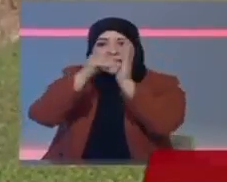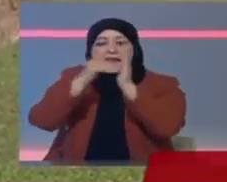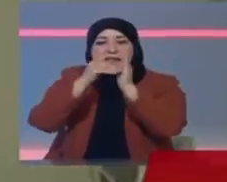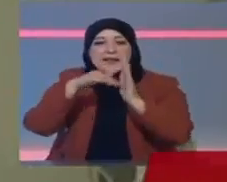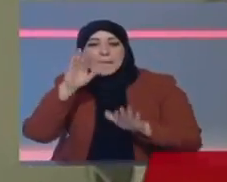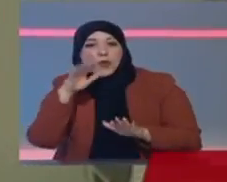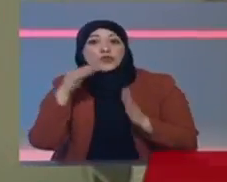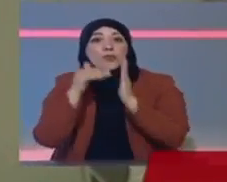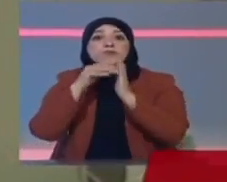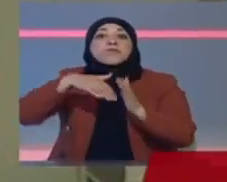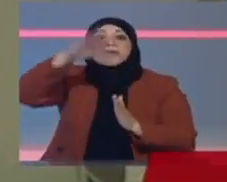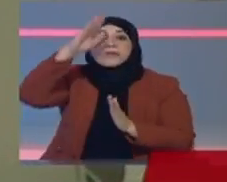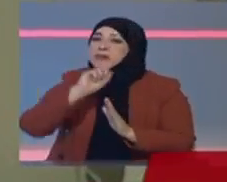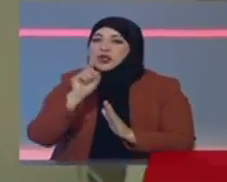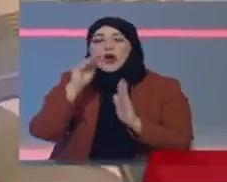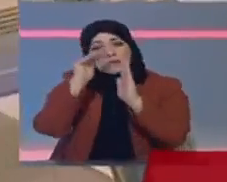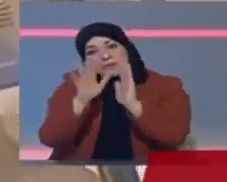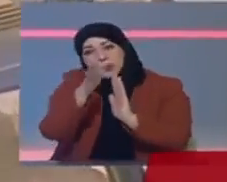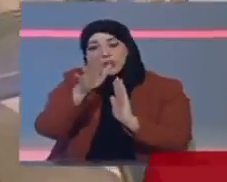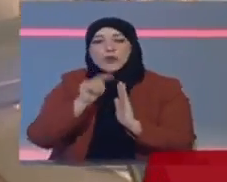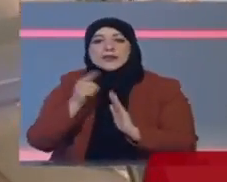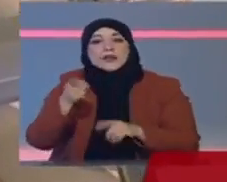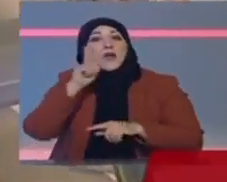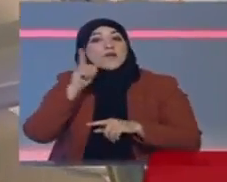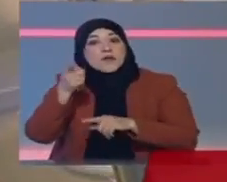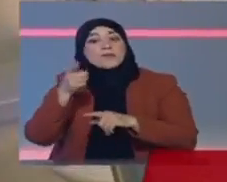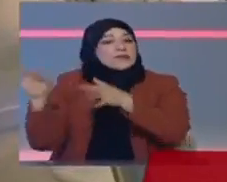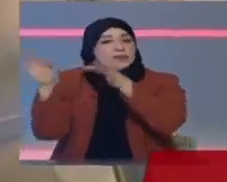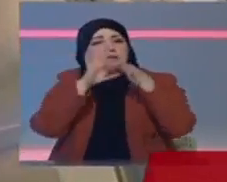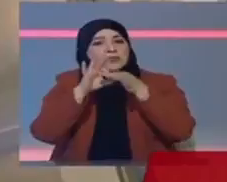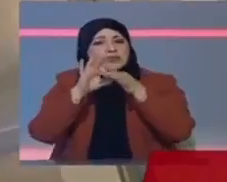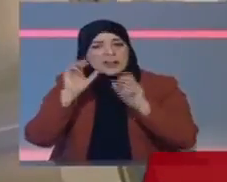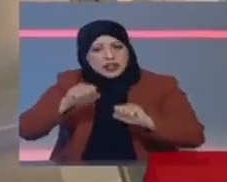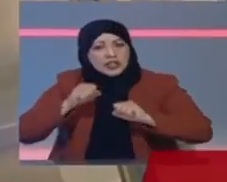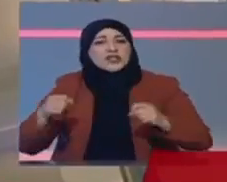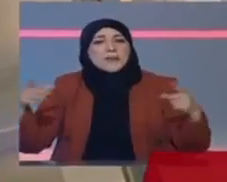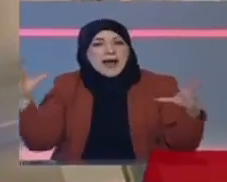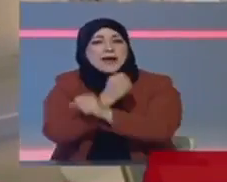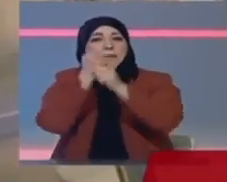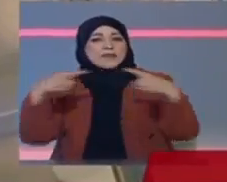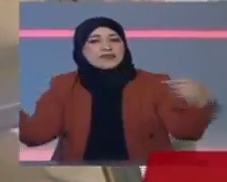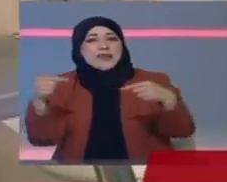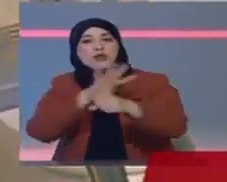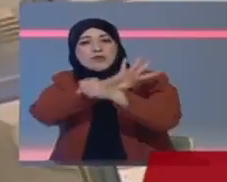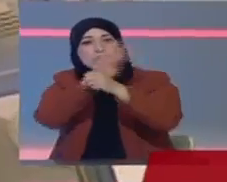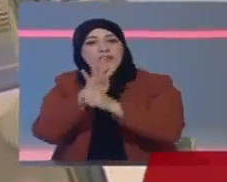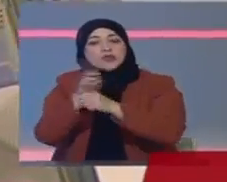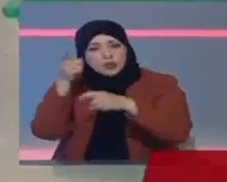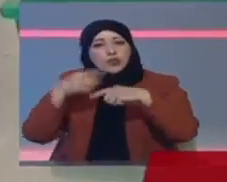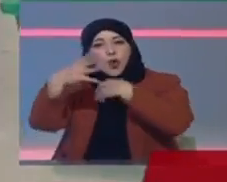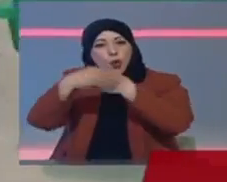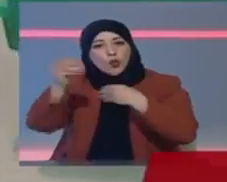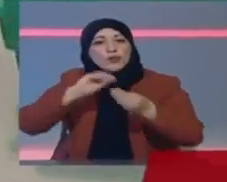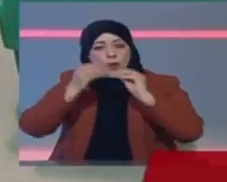برشا وتربط الاستاذ حبيب فان امكانيه كسب الحرب ضد هذا الفيروس والخروج من المعركه باقل